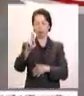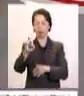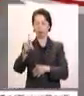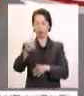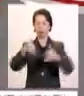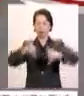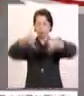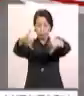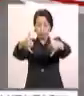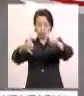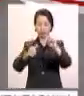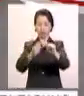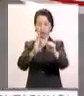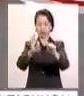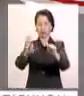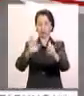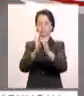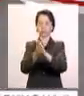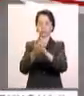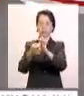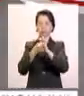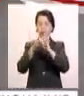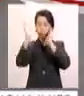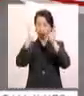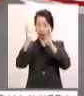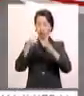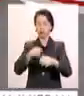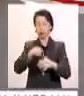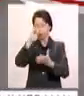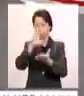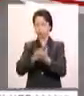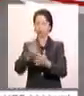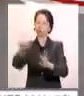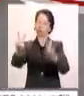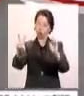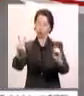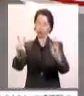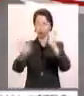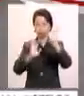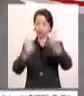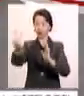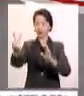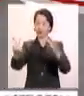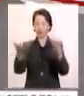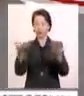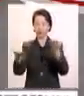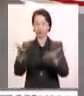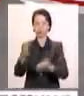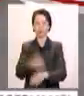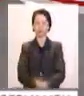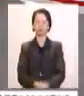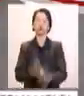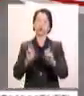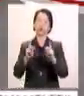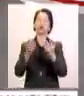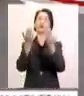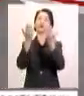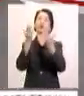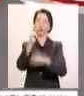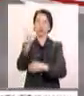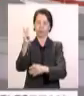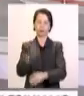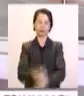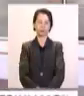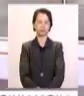Piala AFF Suzuki kali ini menjadi milik kita. InsyaAllah. Jadi saya percaya 2-0 malam esok milik Malaysia. Okey, insyaAllah. Sama-sama kita doakan. Baik.